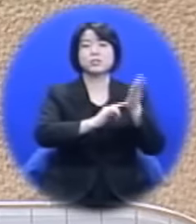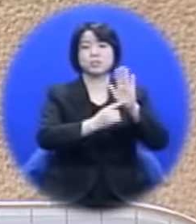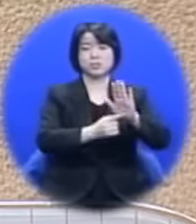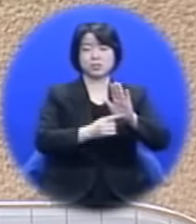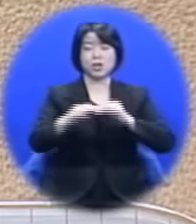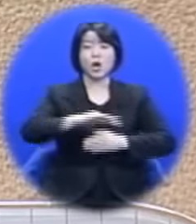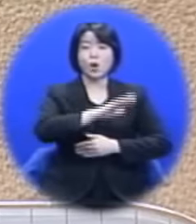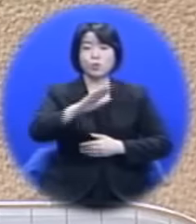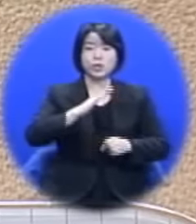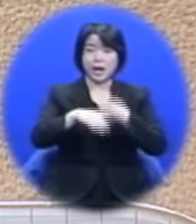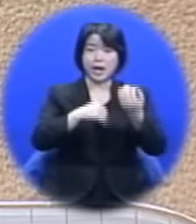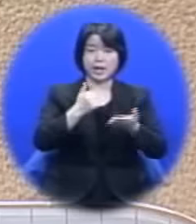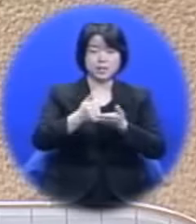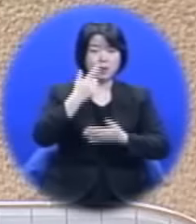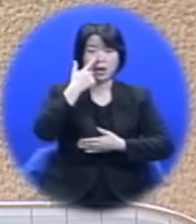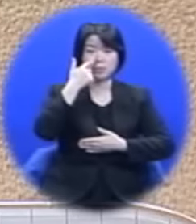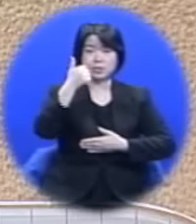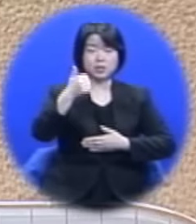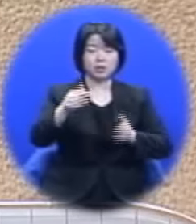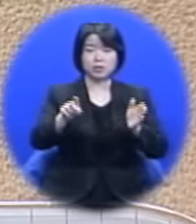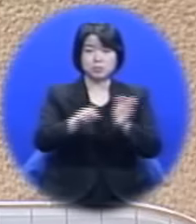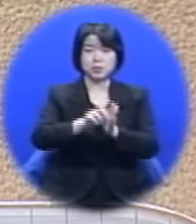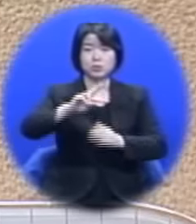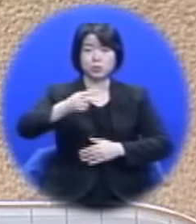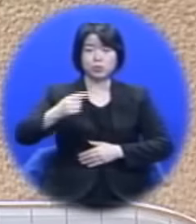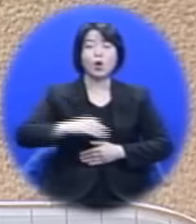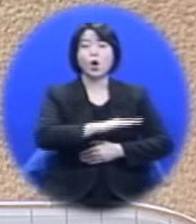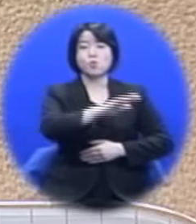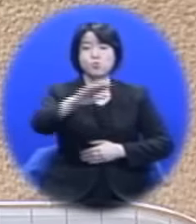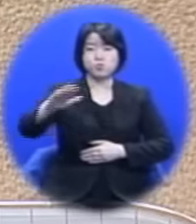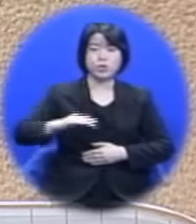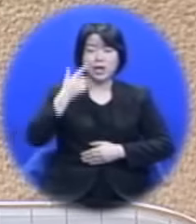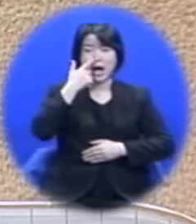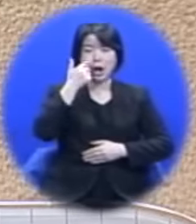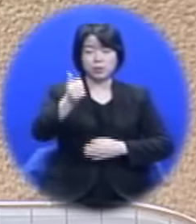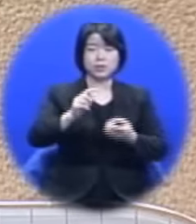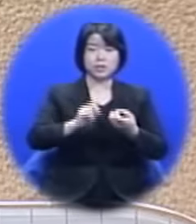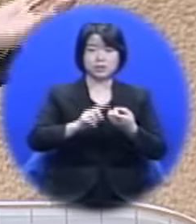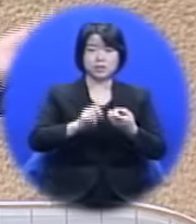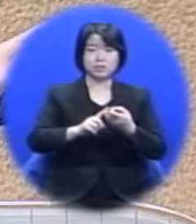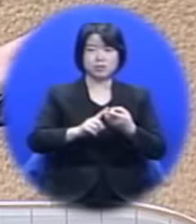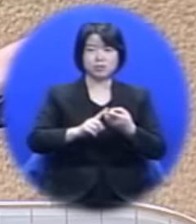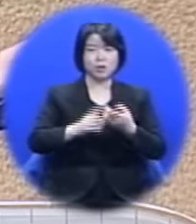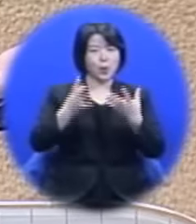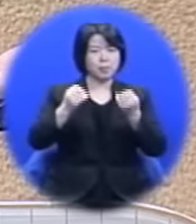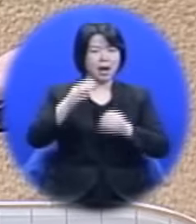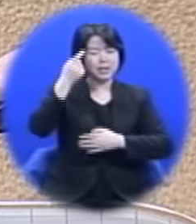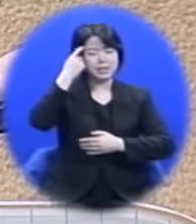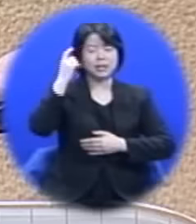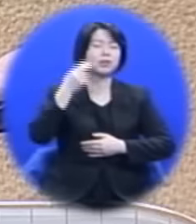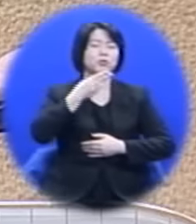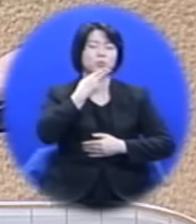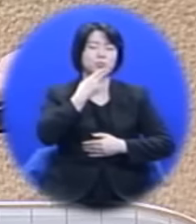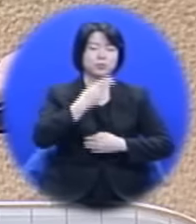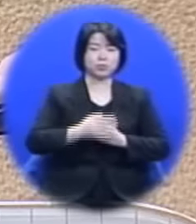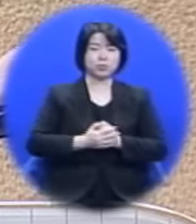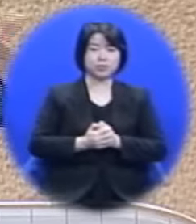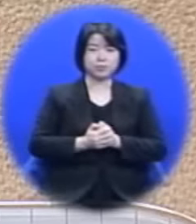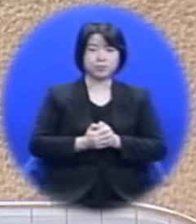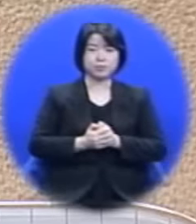아버지시라 것을 믿어도 우리 아버지라는 것에 대해서는 별로 생각이 없어요